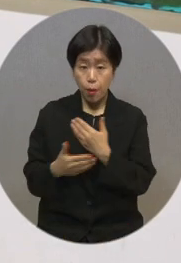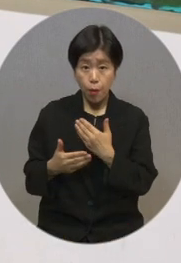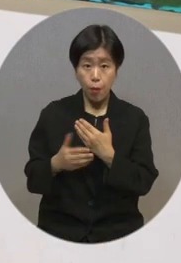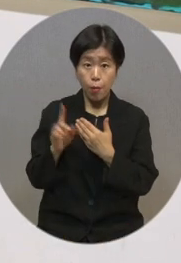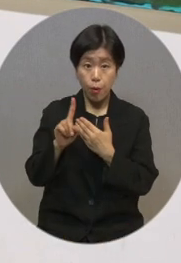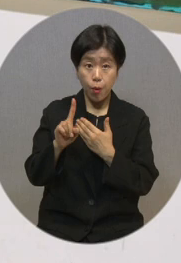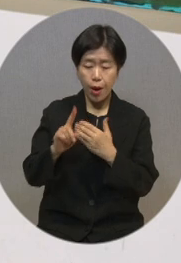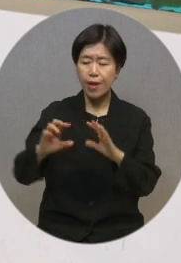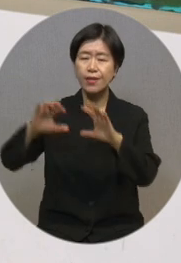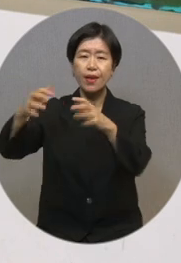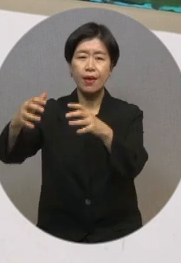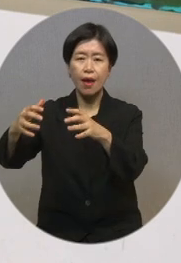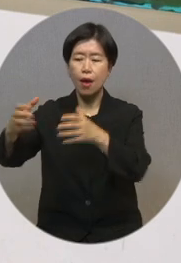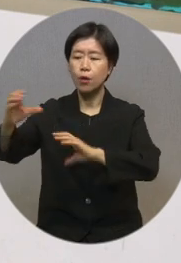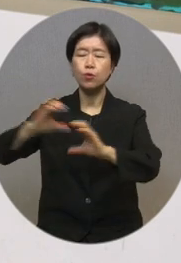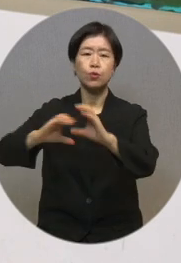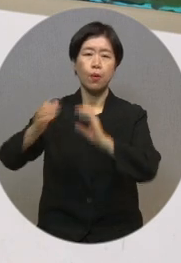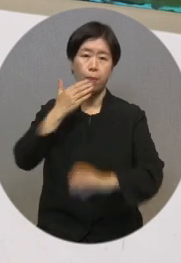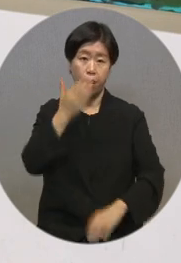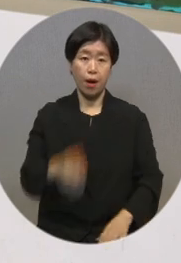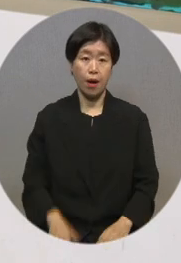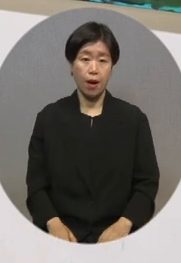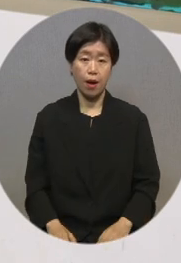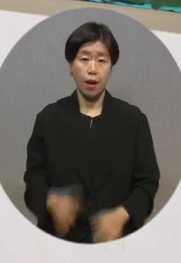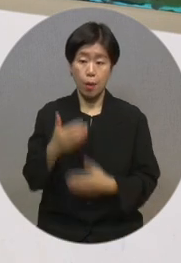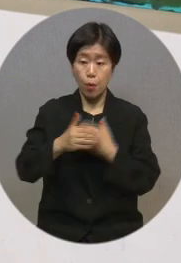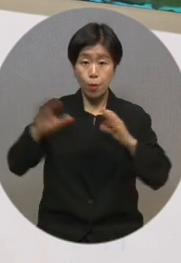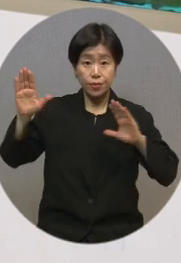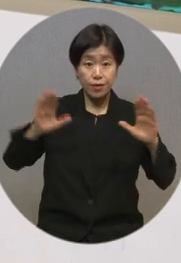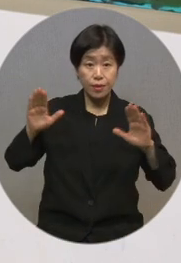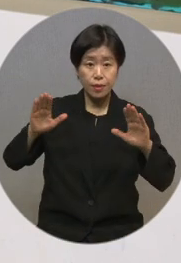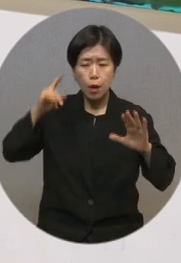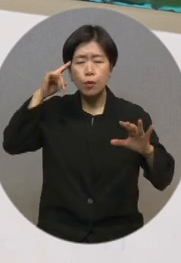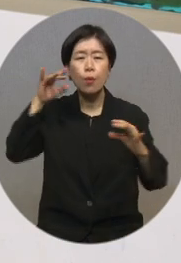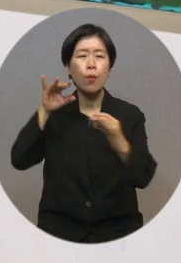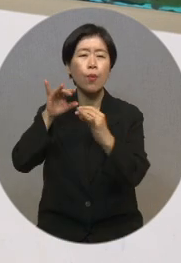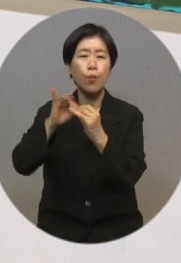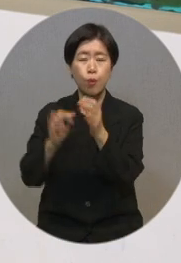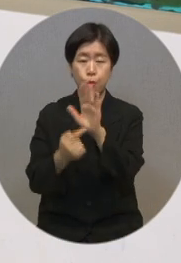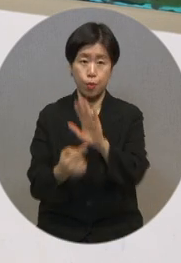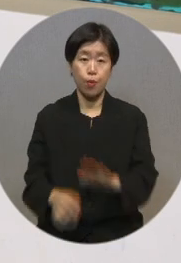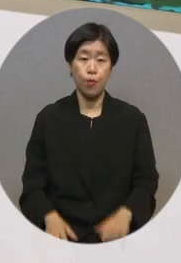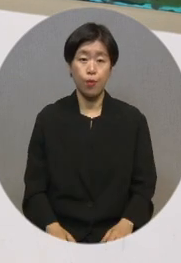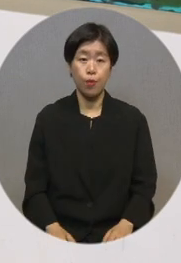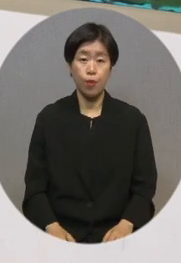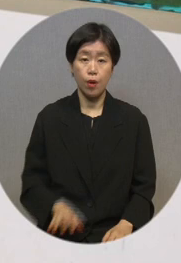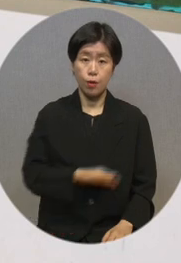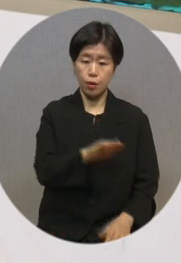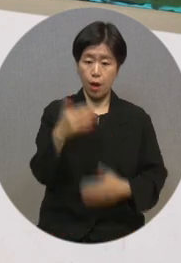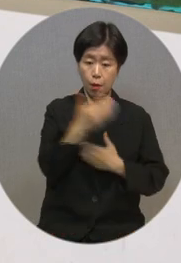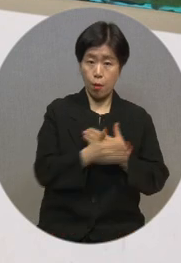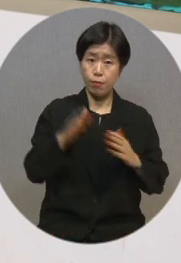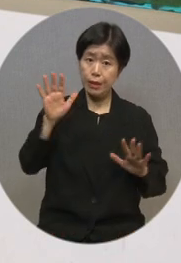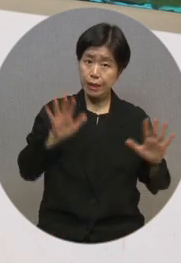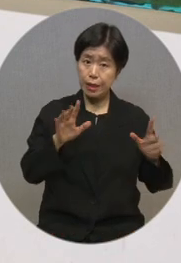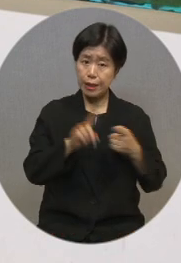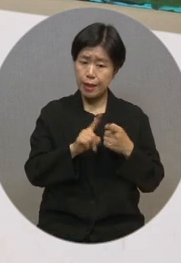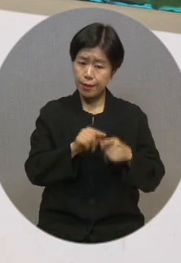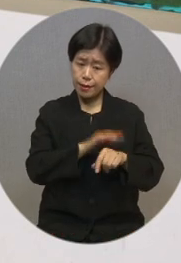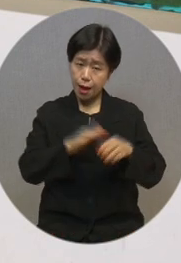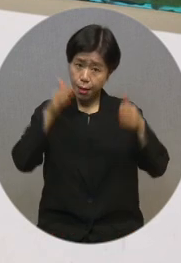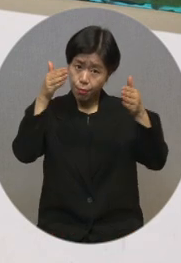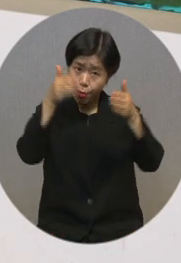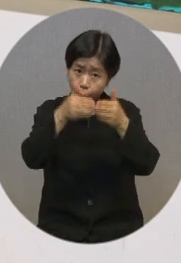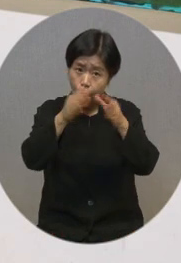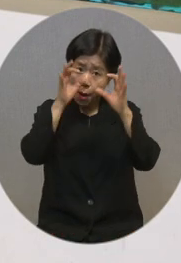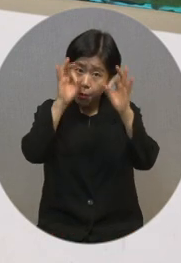소통하는 물적 토대라면 몸짓은 바로 교감의 표현이라고 말합니다. 우리가 몸짓에 대해 주목할 때 비로소